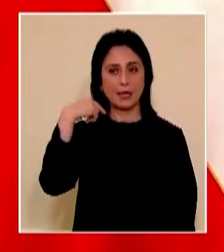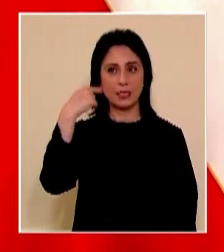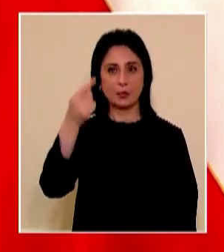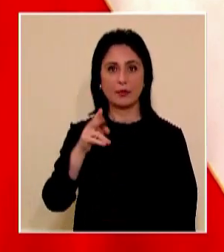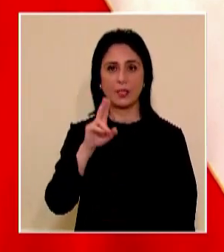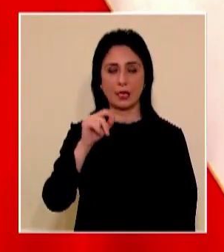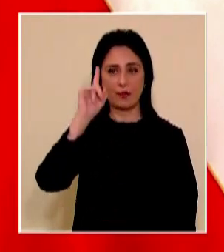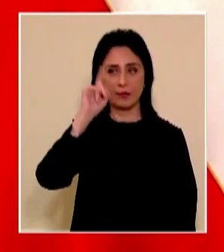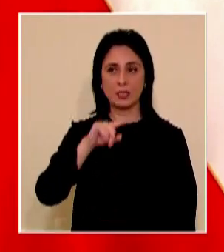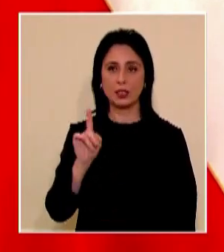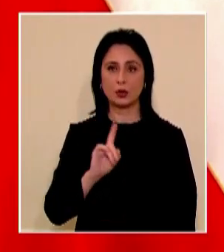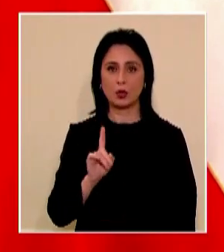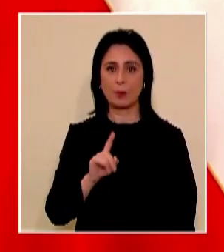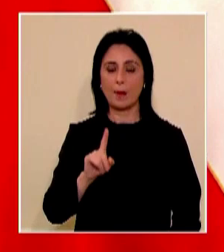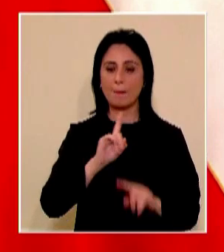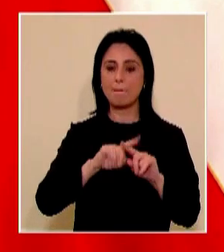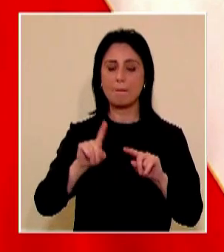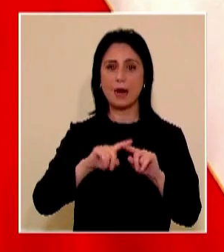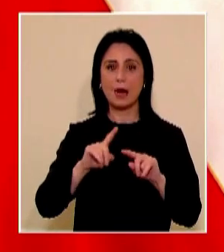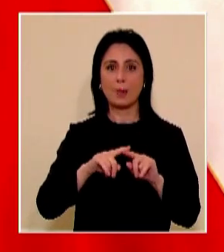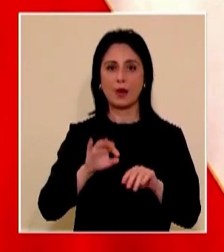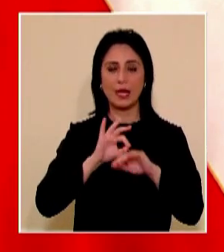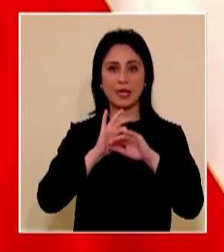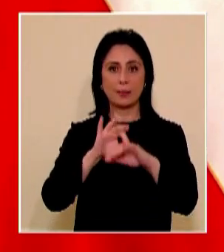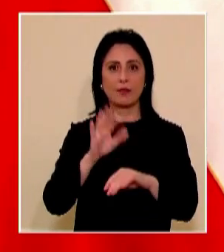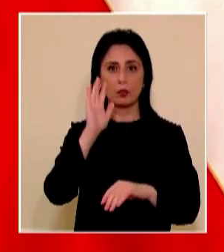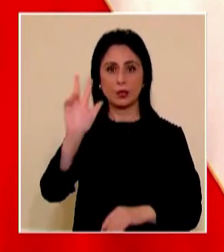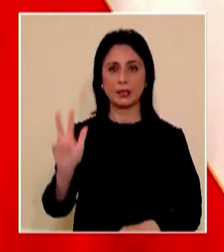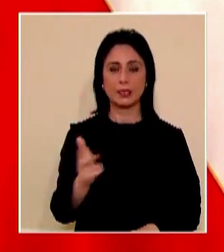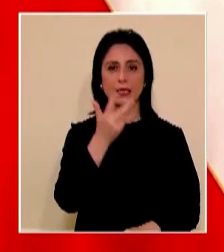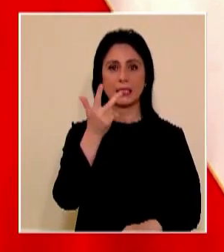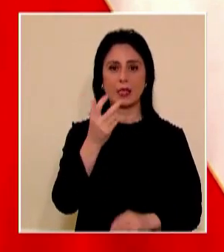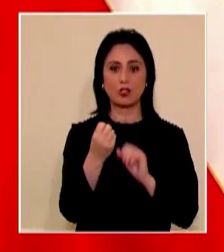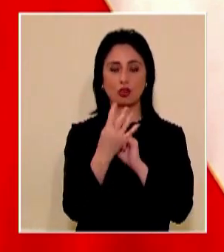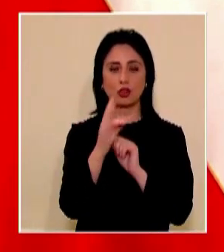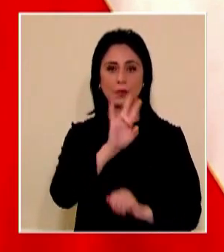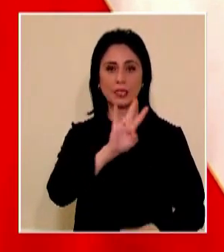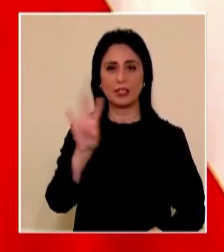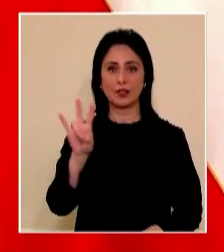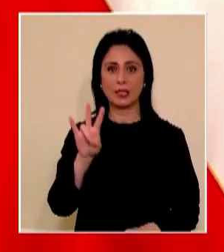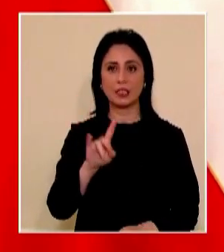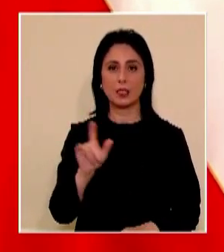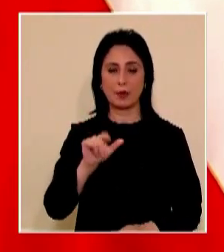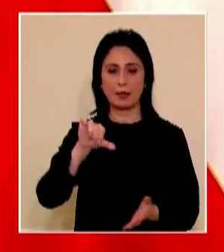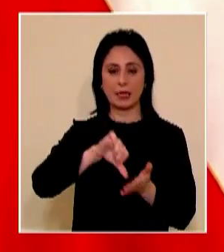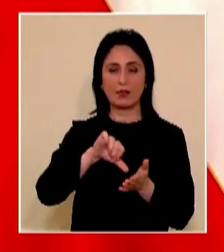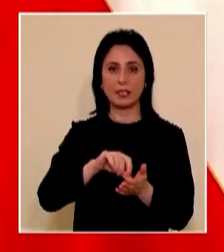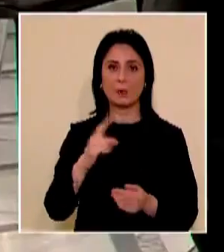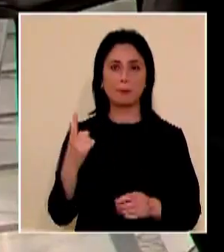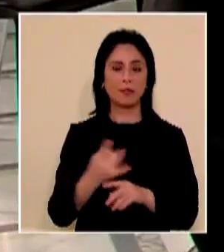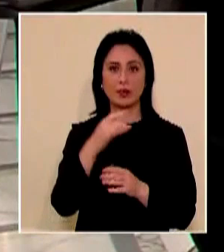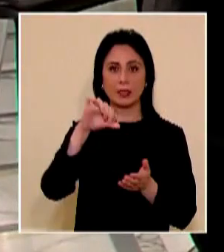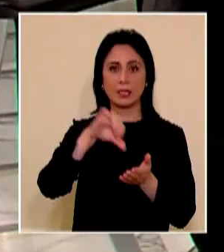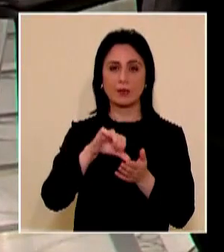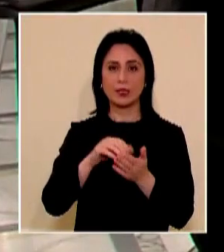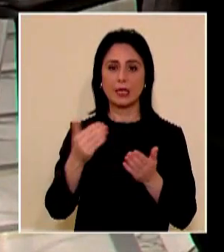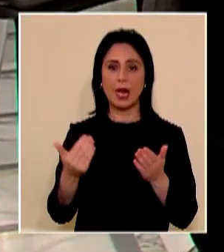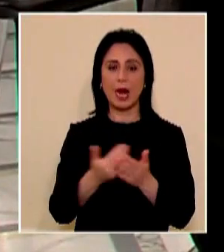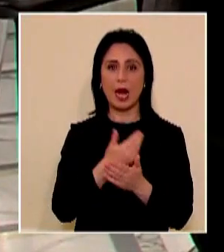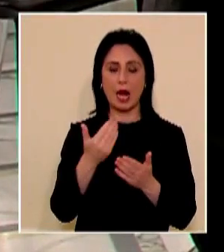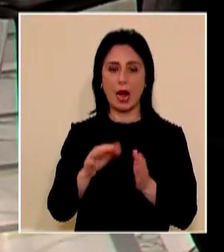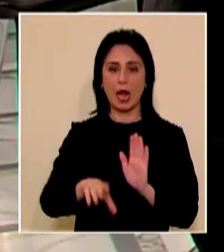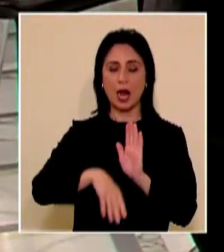Perspektywa David Citrom mali i Marteba Samiti, to tmeti ministrom, zaz da jest treba pirvelat